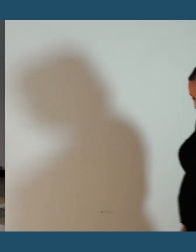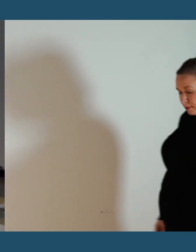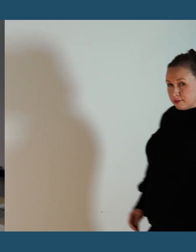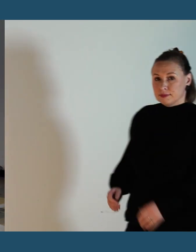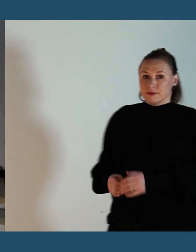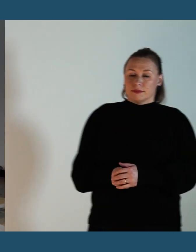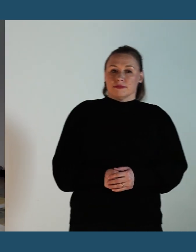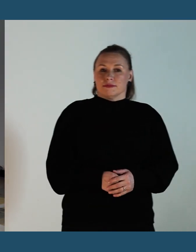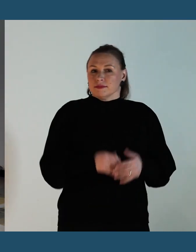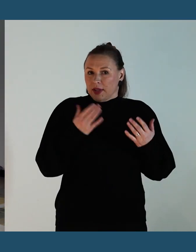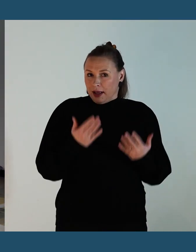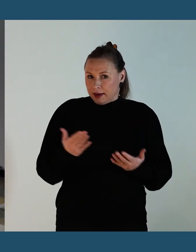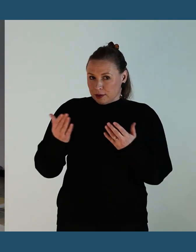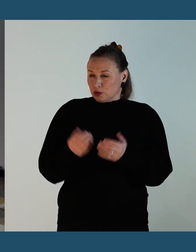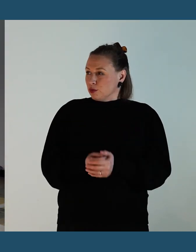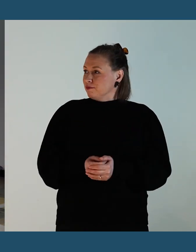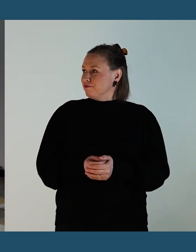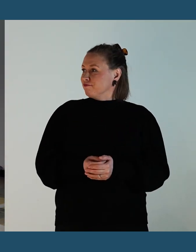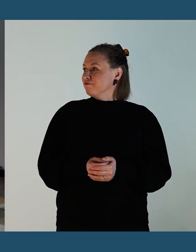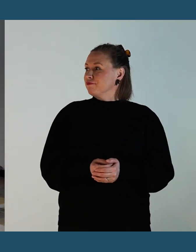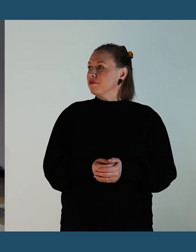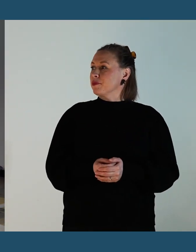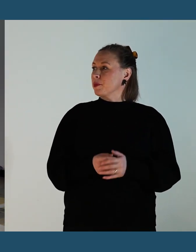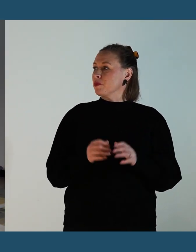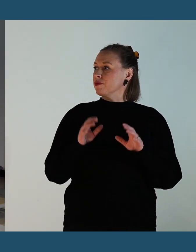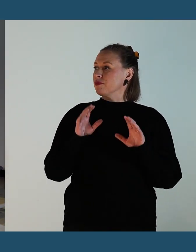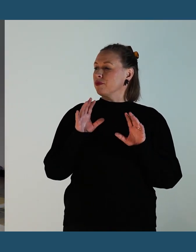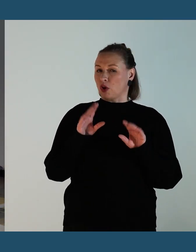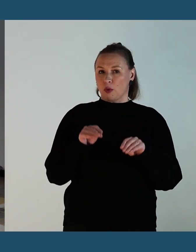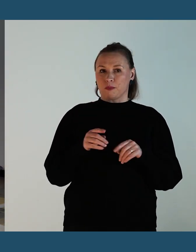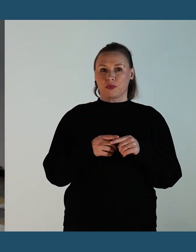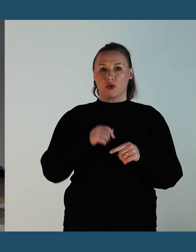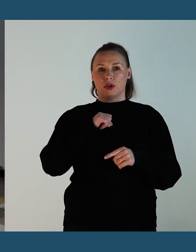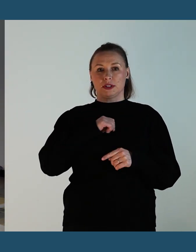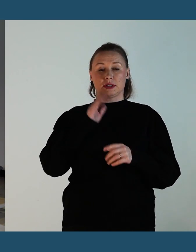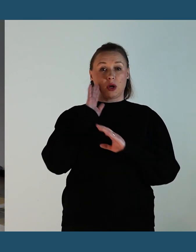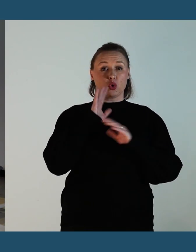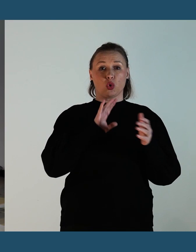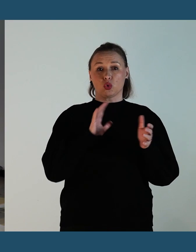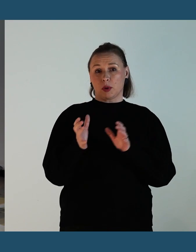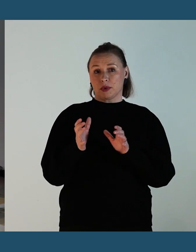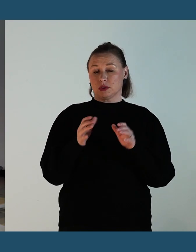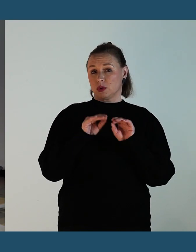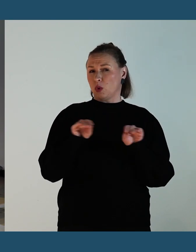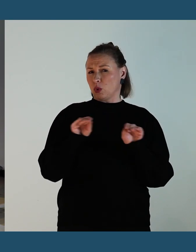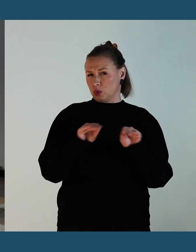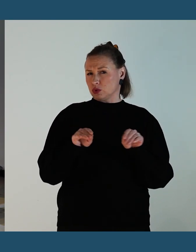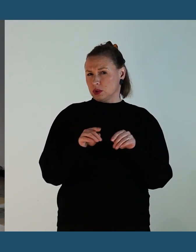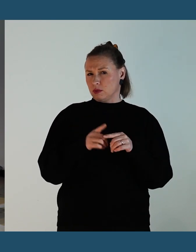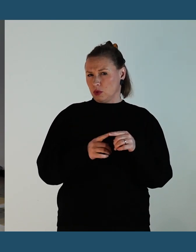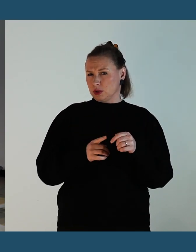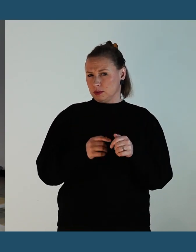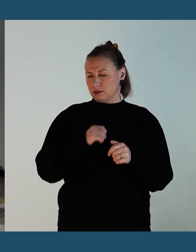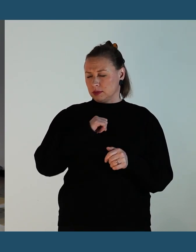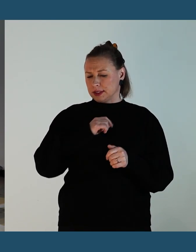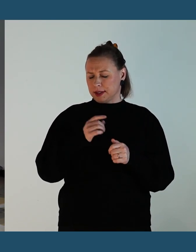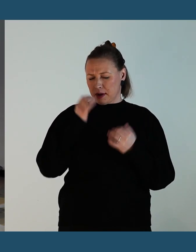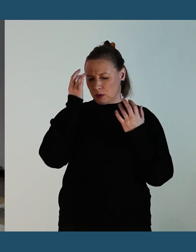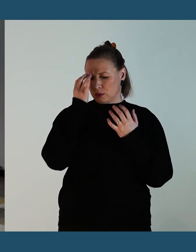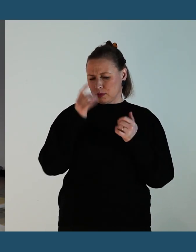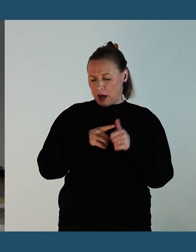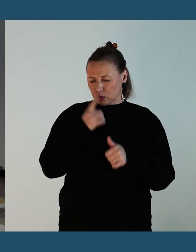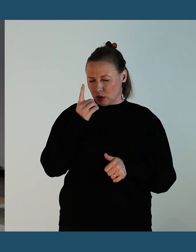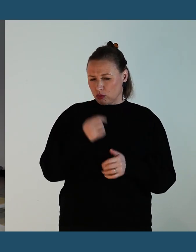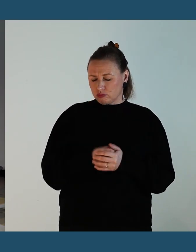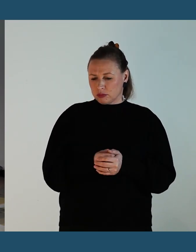Kiitos. Mä olisin ehkä aloittanut myöskin siitä kotouttamiskoulutuksesta ja sen osalta niin on sitä mieltä, että